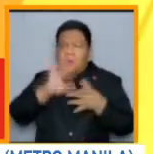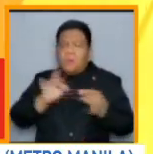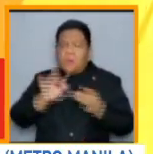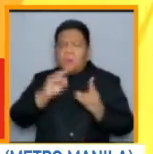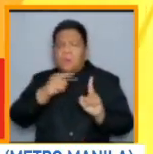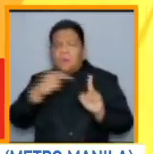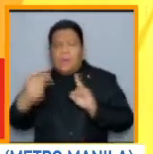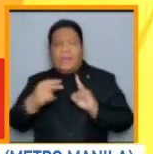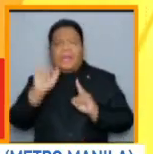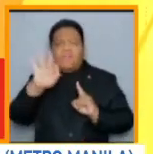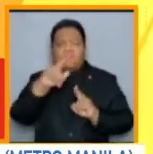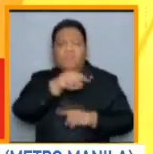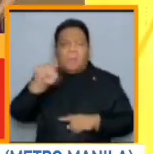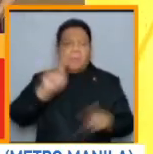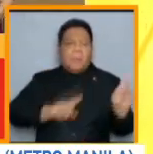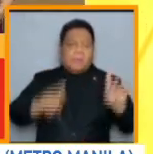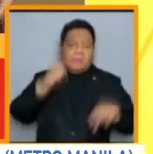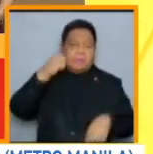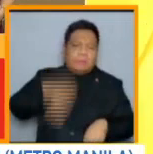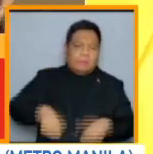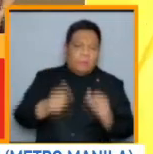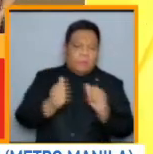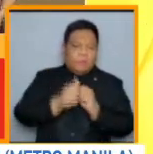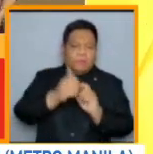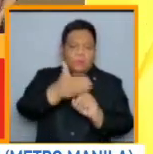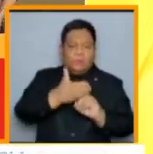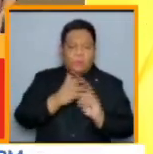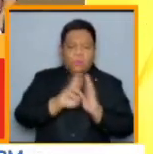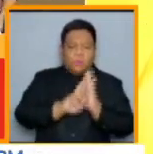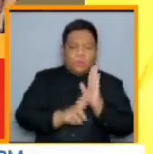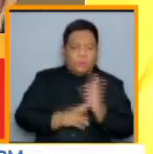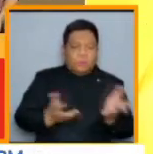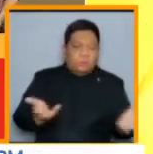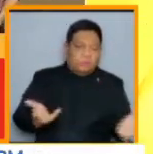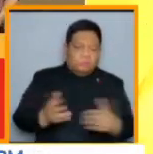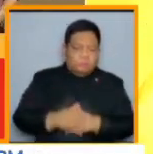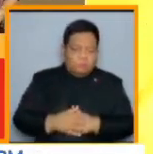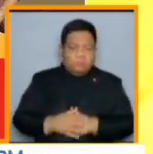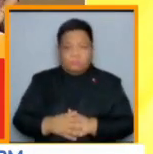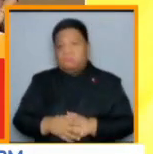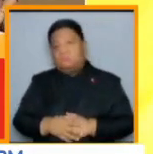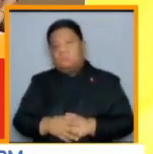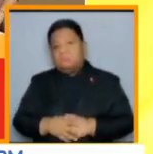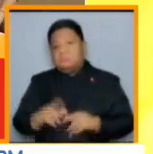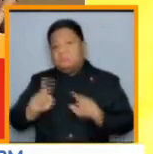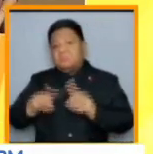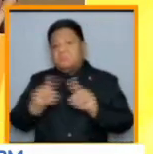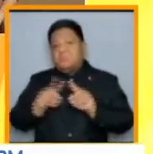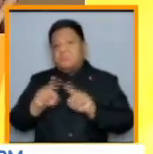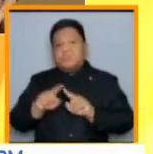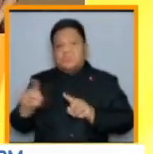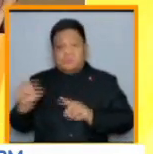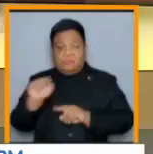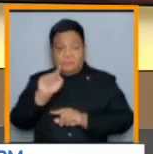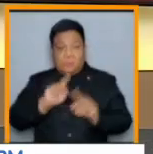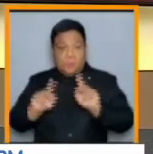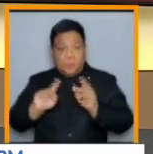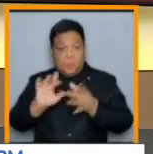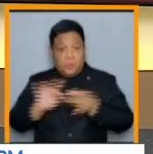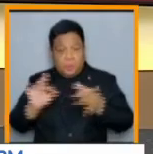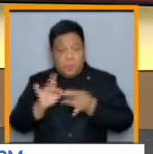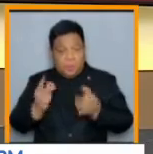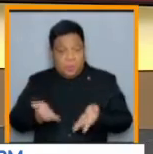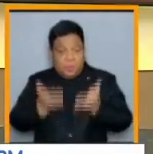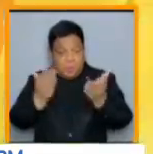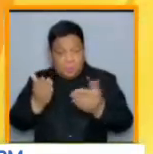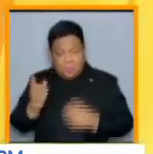protocols? Nako, Ate Sue, Igan, iba-ibang suggestion ng mga kapuso natin. Sabi ni Maria Jillian Lakap, kasuhan